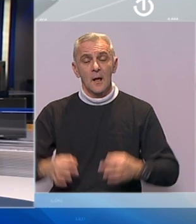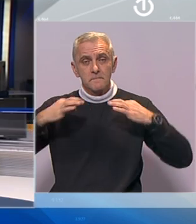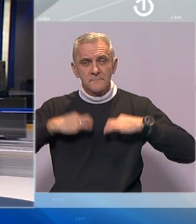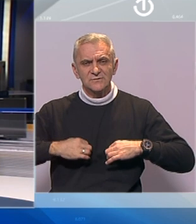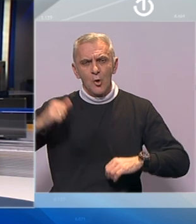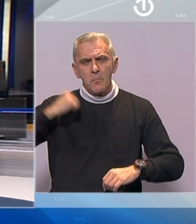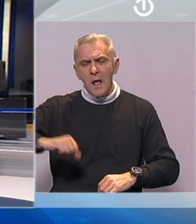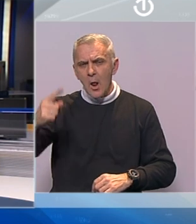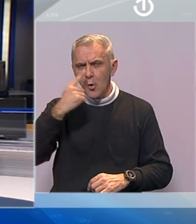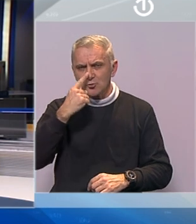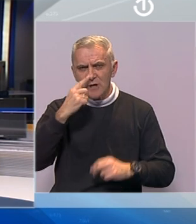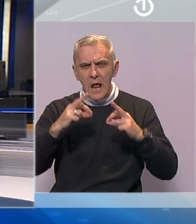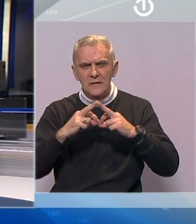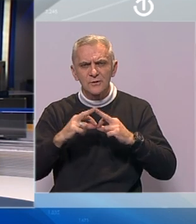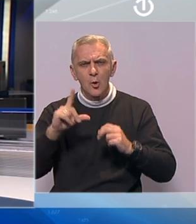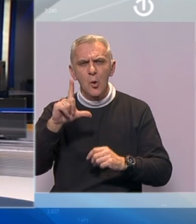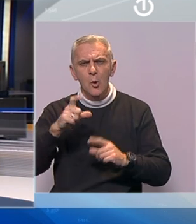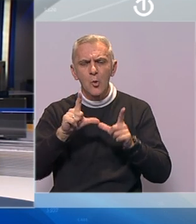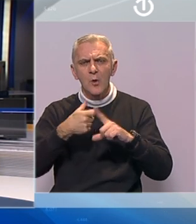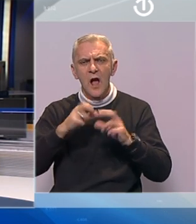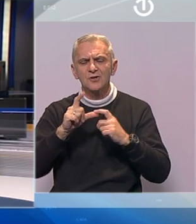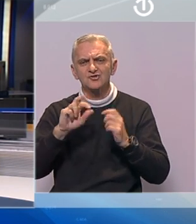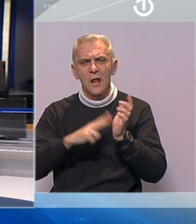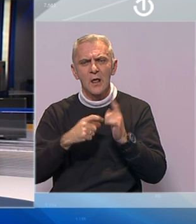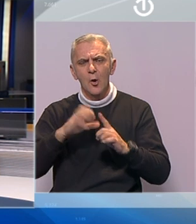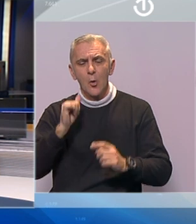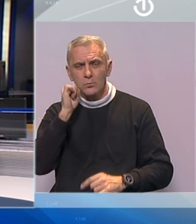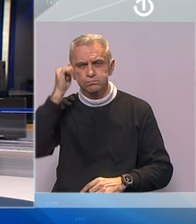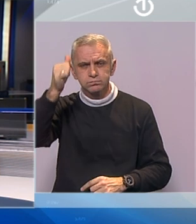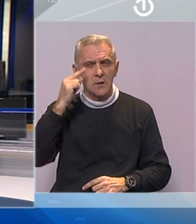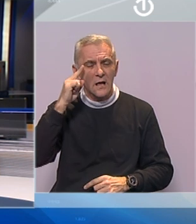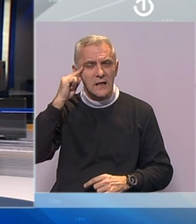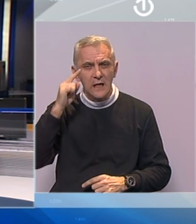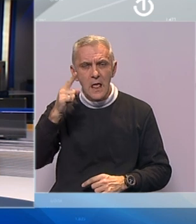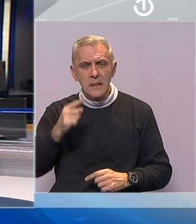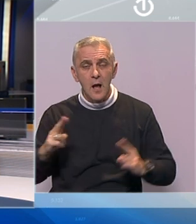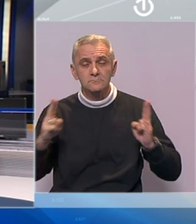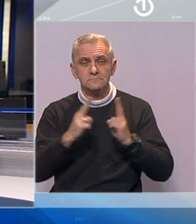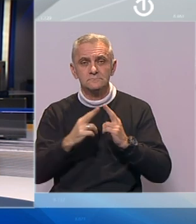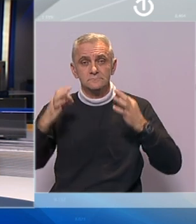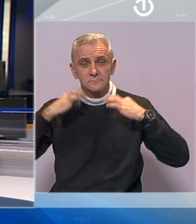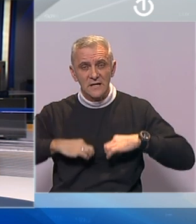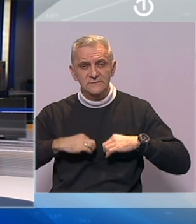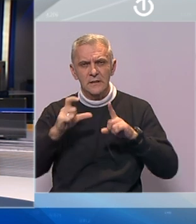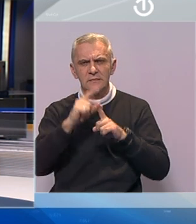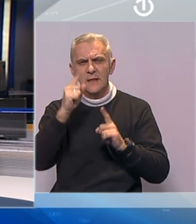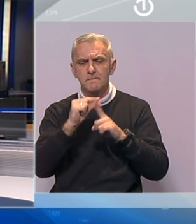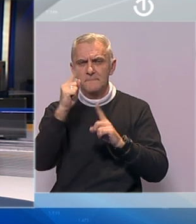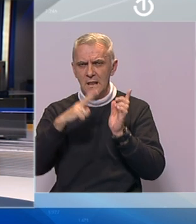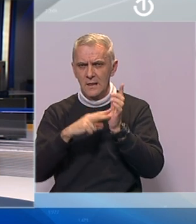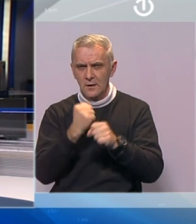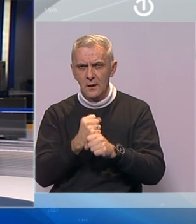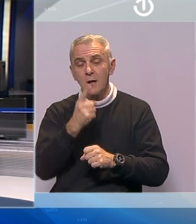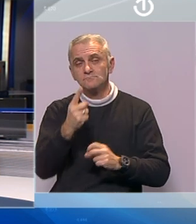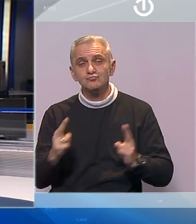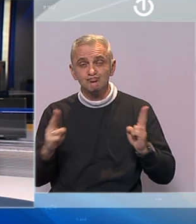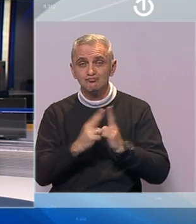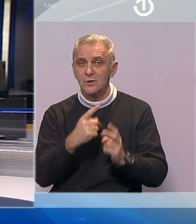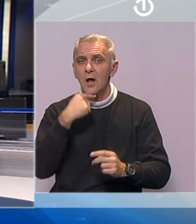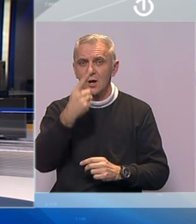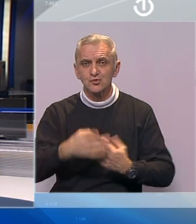Predsjednik Bjelorusije Aleksandar Lukašenko u posjeti je Kini, gdje se sastao s predsjednikom Xi Jinpingom. Prilikom susreta rekao je